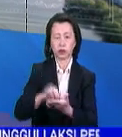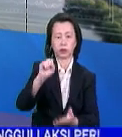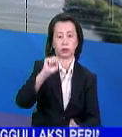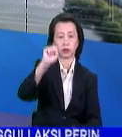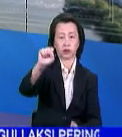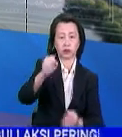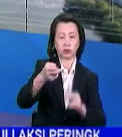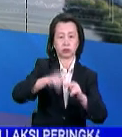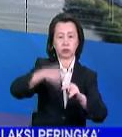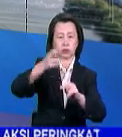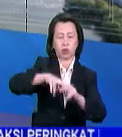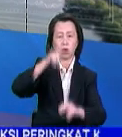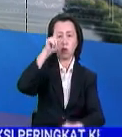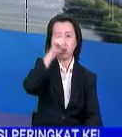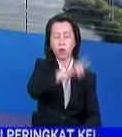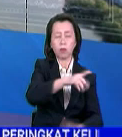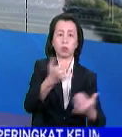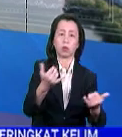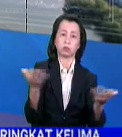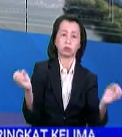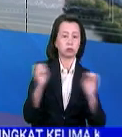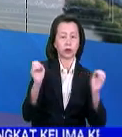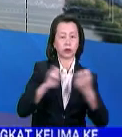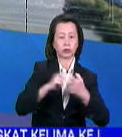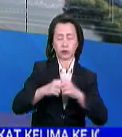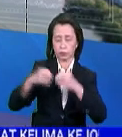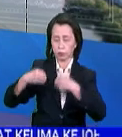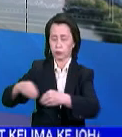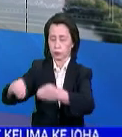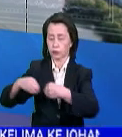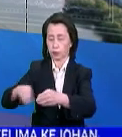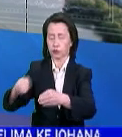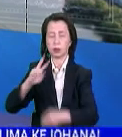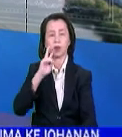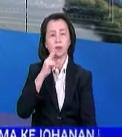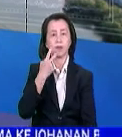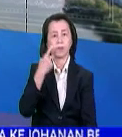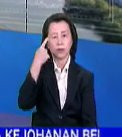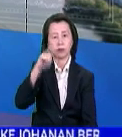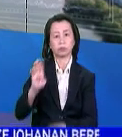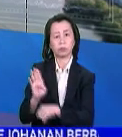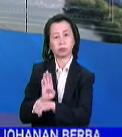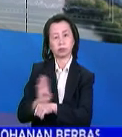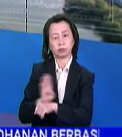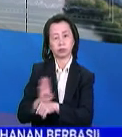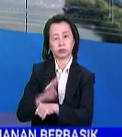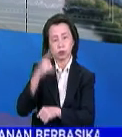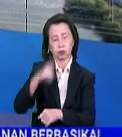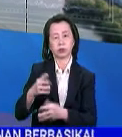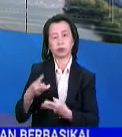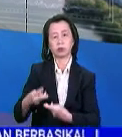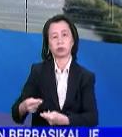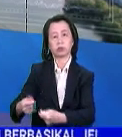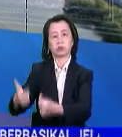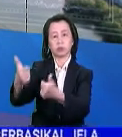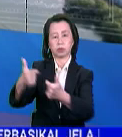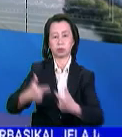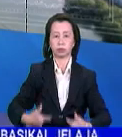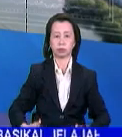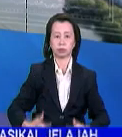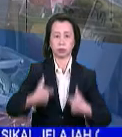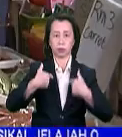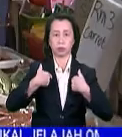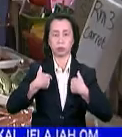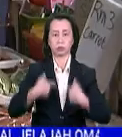sebuah yang meningkat secara mendadak tidak menghalang penjual sayur-sayuran untuk Berniaga demi kelangsungan hidup